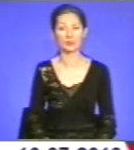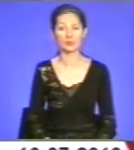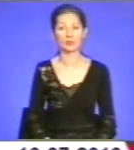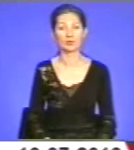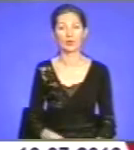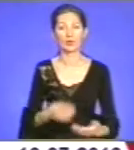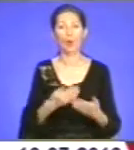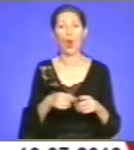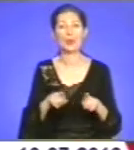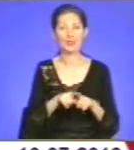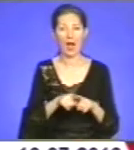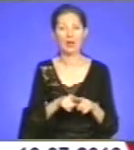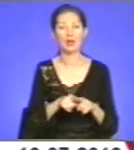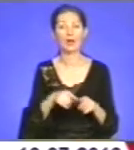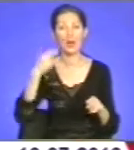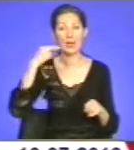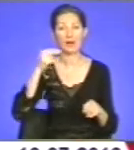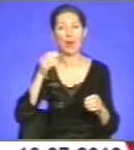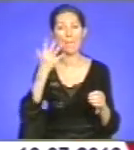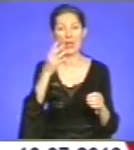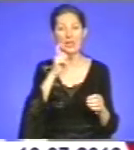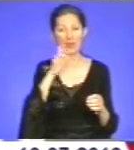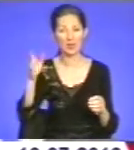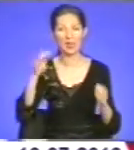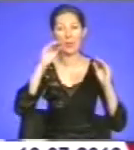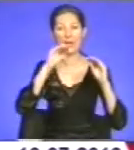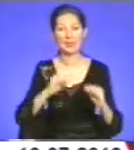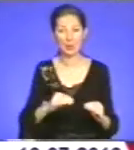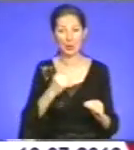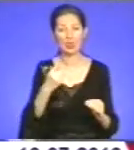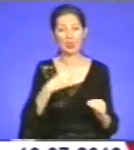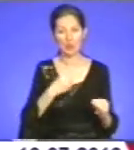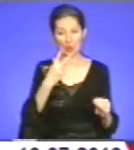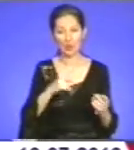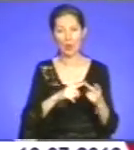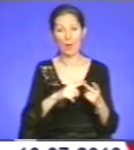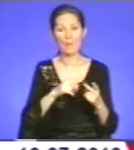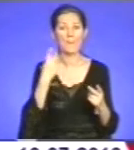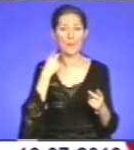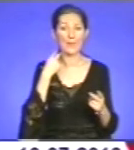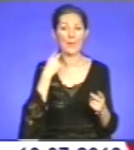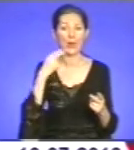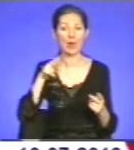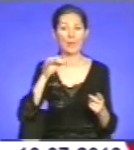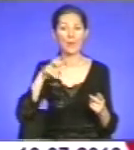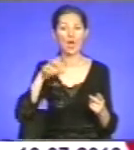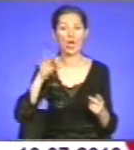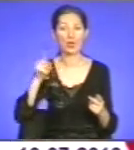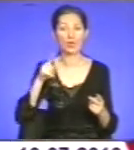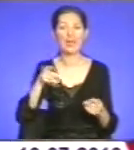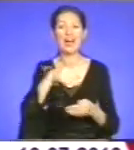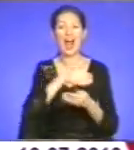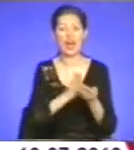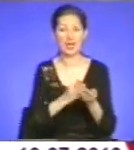Ось так з інтервалом майже у 5 хвилин приземлялися один за одним великобританські пілоти. Їх хлібом-сіллю радо